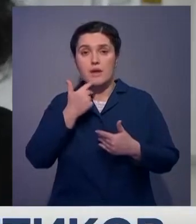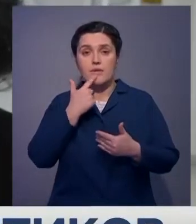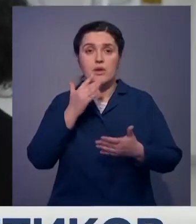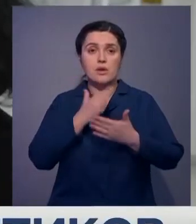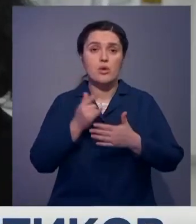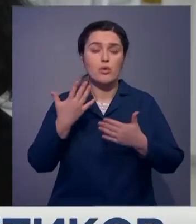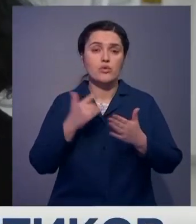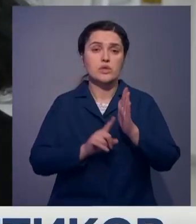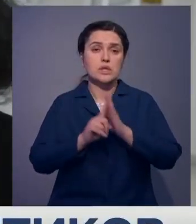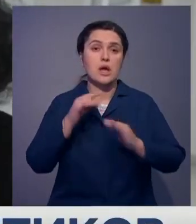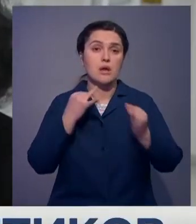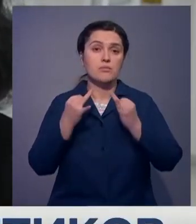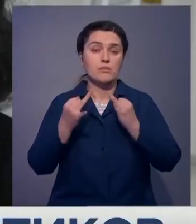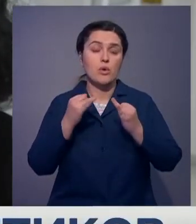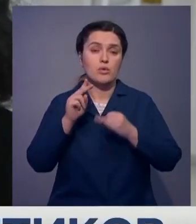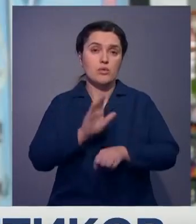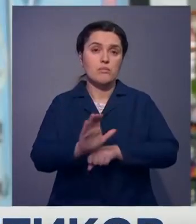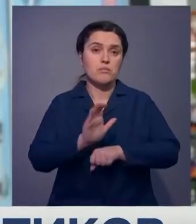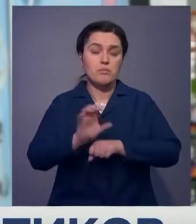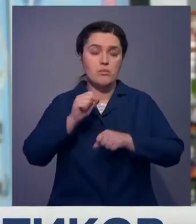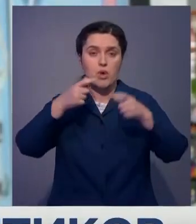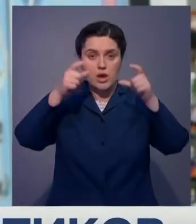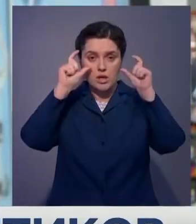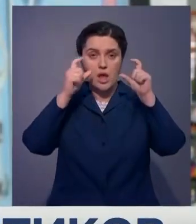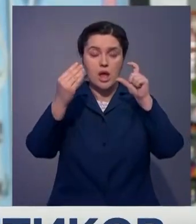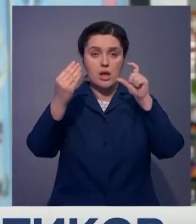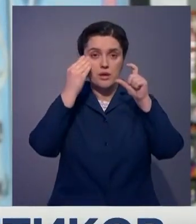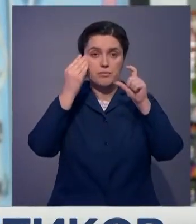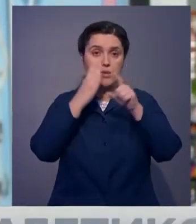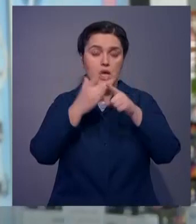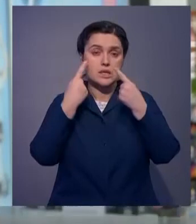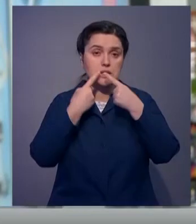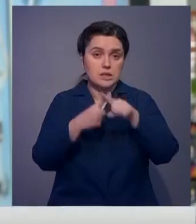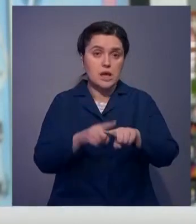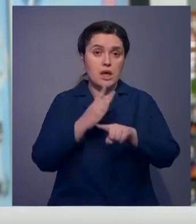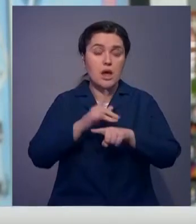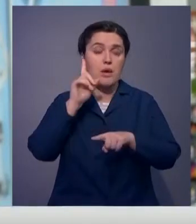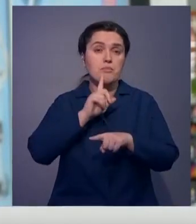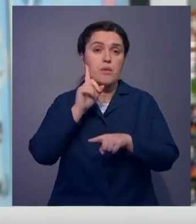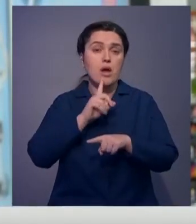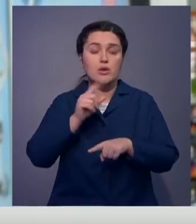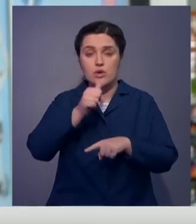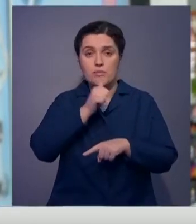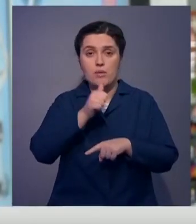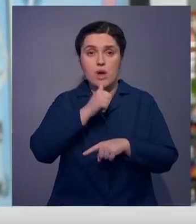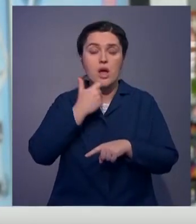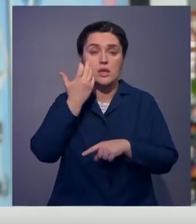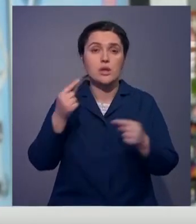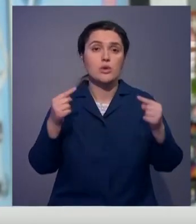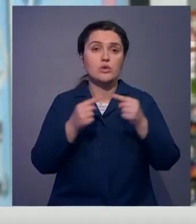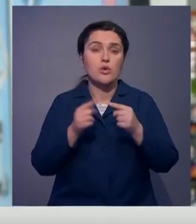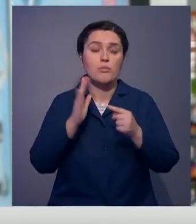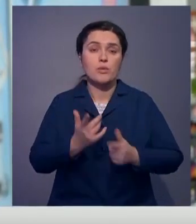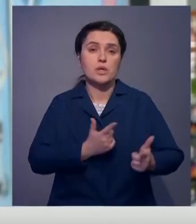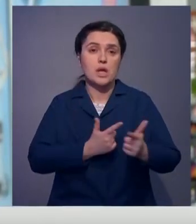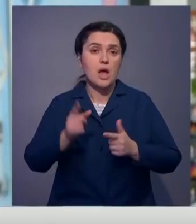уже ведут переговоры с потенциальным производителем очков. Пока же изобретение бразильских специалистов проходит тесты. Когда конкретно датчик появится